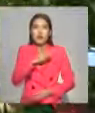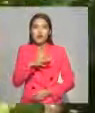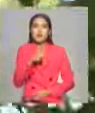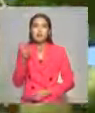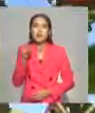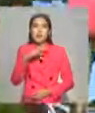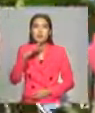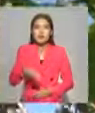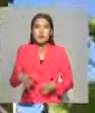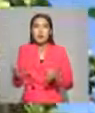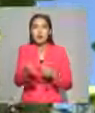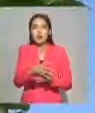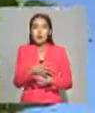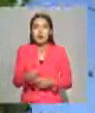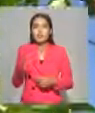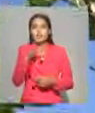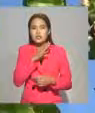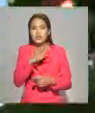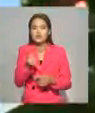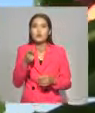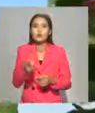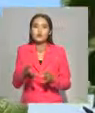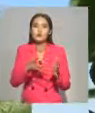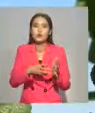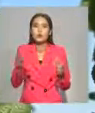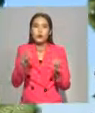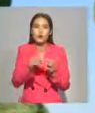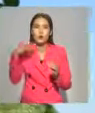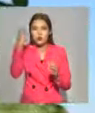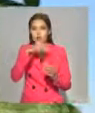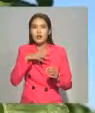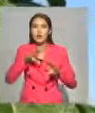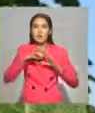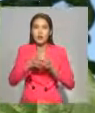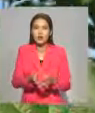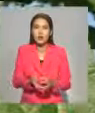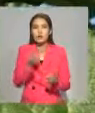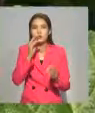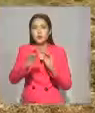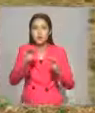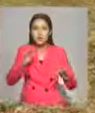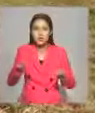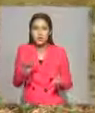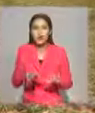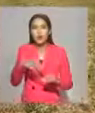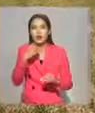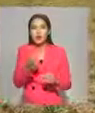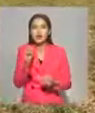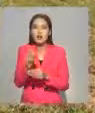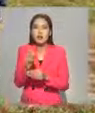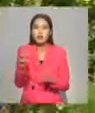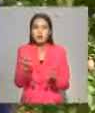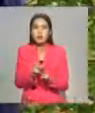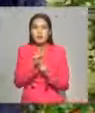7 гектардан астам жерді игеріпті. Айтуынша 1910 жылы Париждегі халықаралық көрмеде жергілікті анис сорты алтын медаль алған